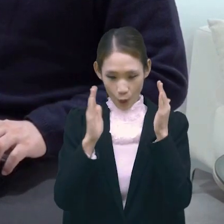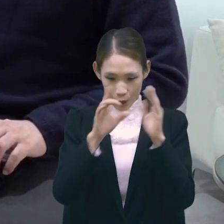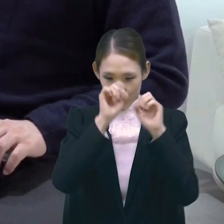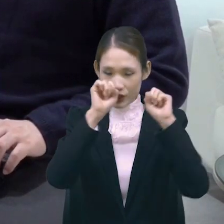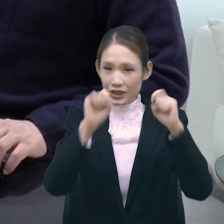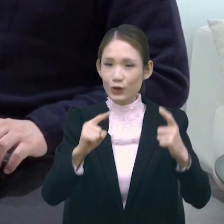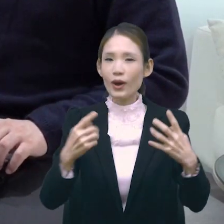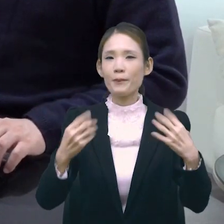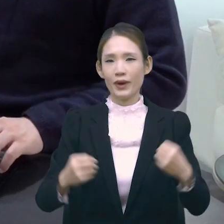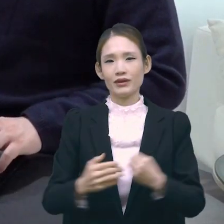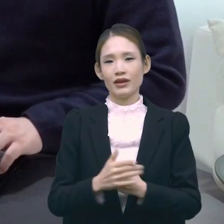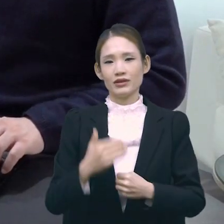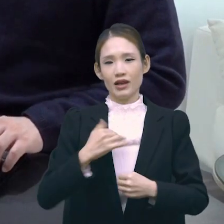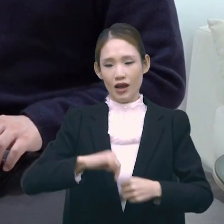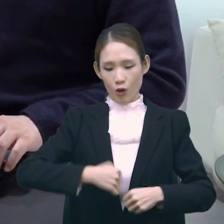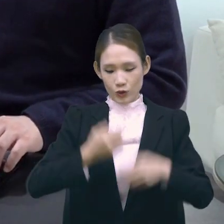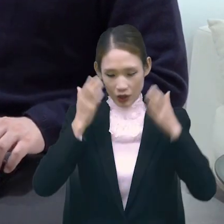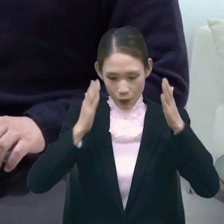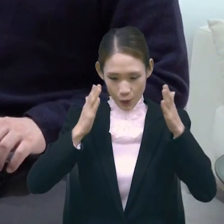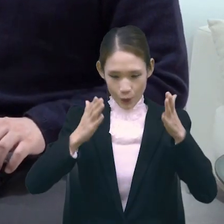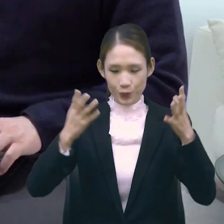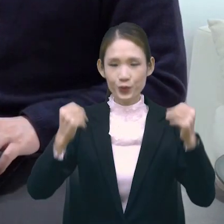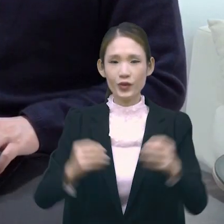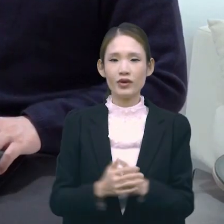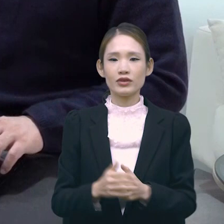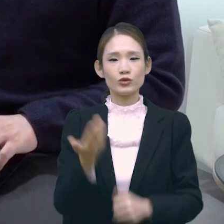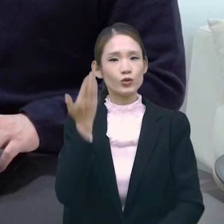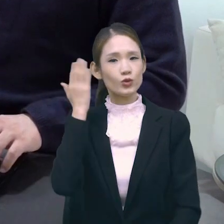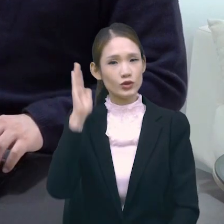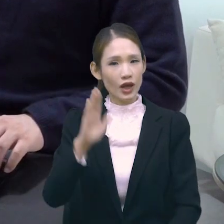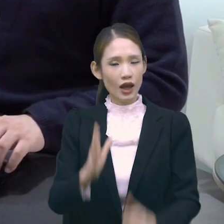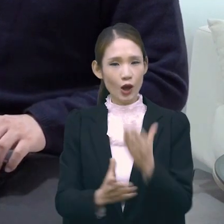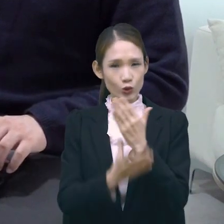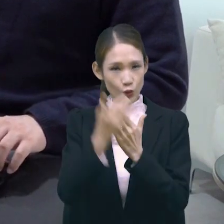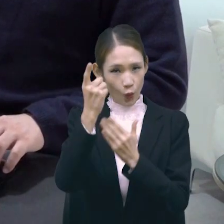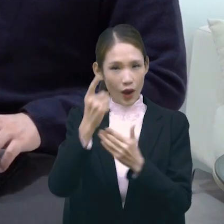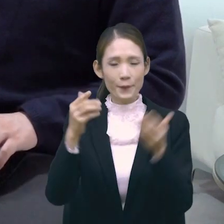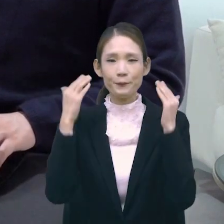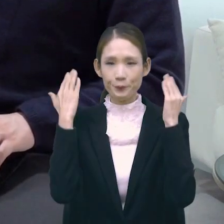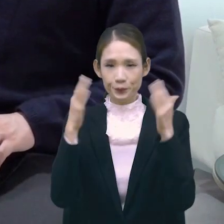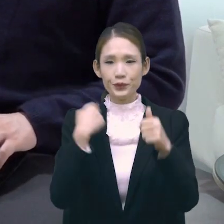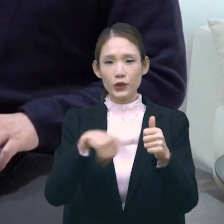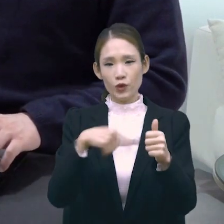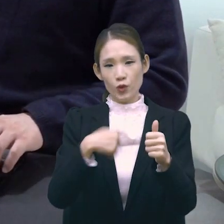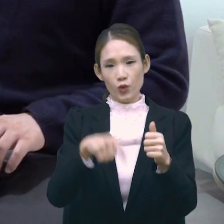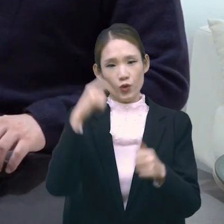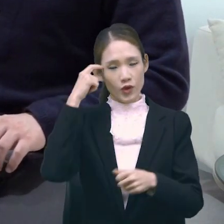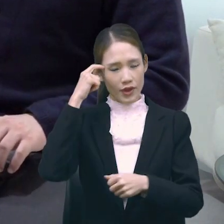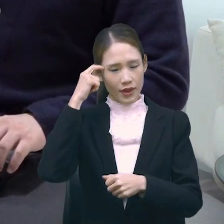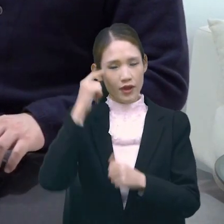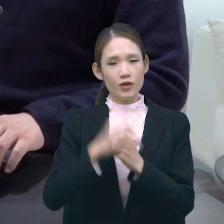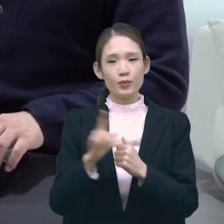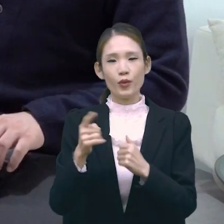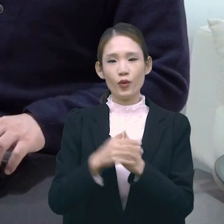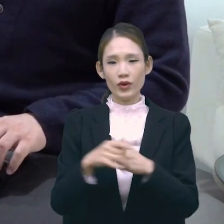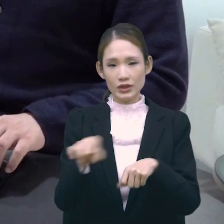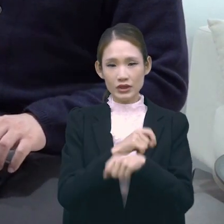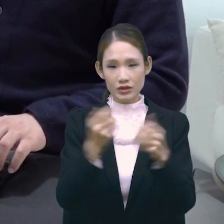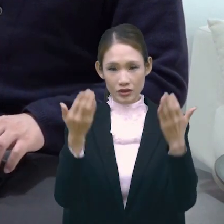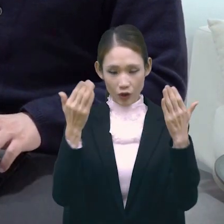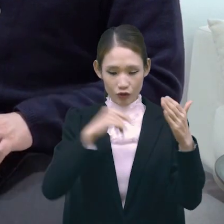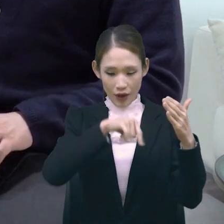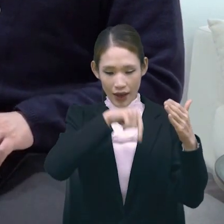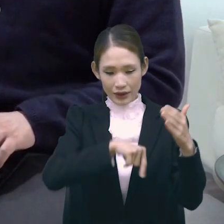공부할 기회들이 많이 있었어요. 그래서 혼자 공부들을 많이 네. 하다가 최근에 통합교육 관련돼서 생각을 좀 해봤던 게